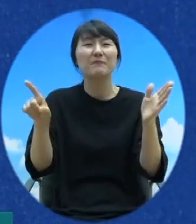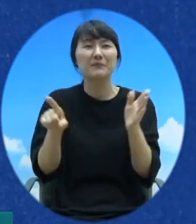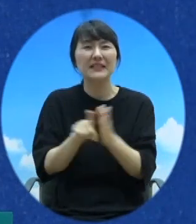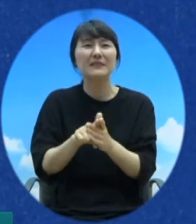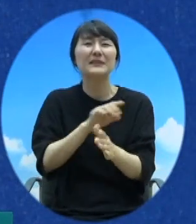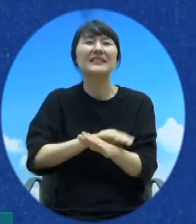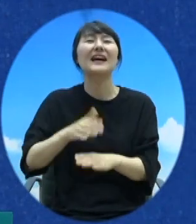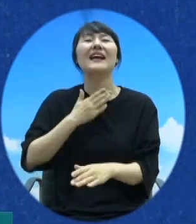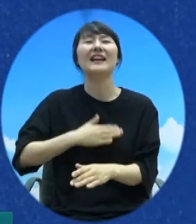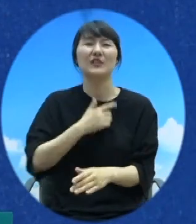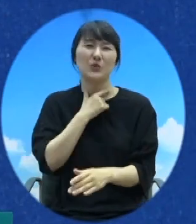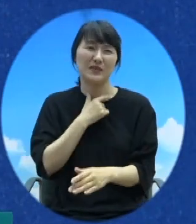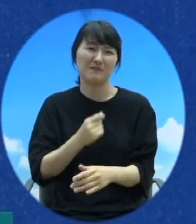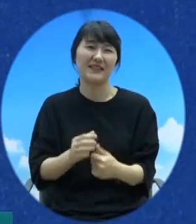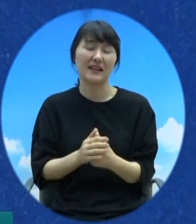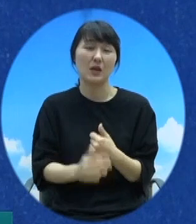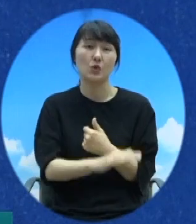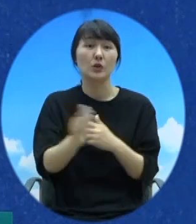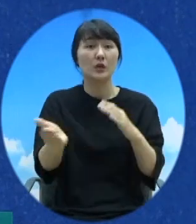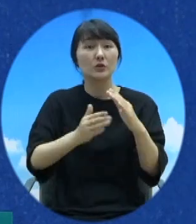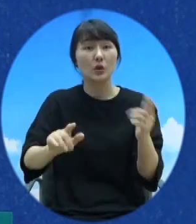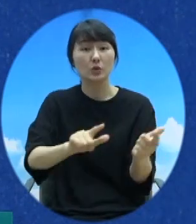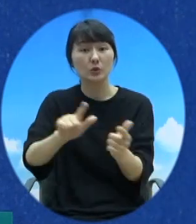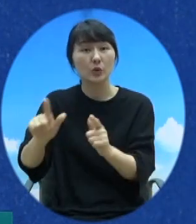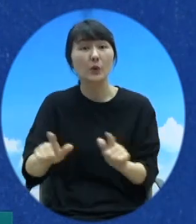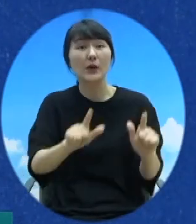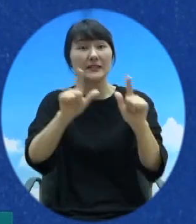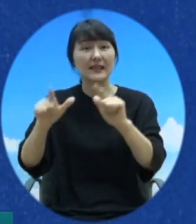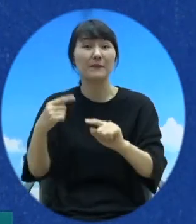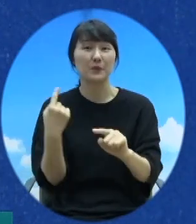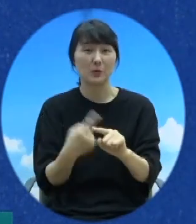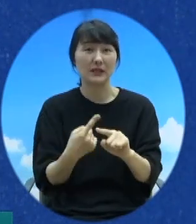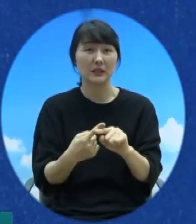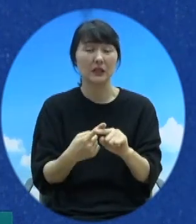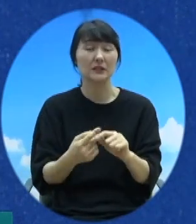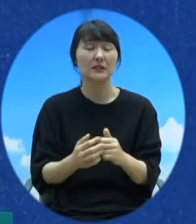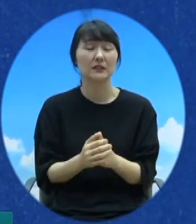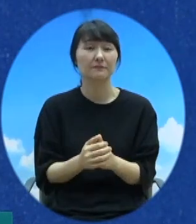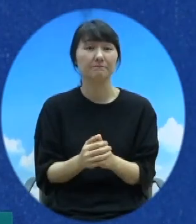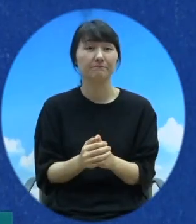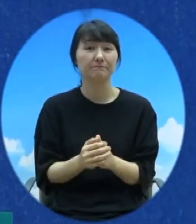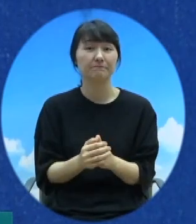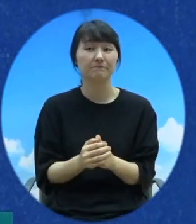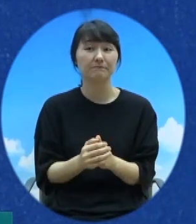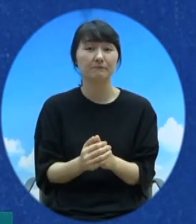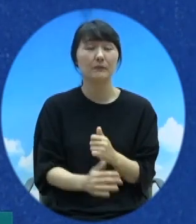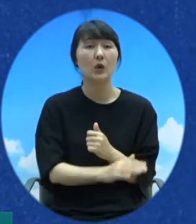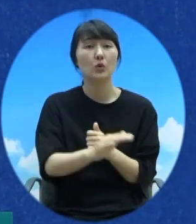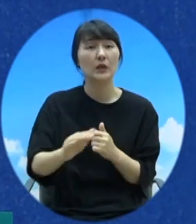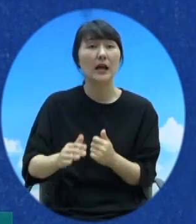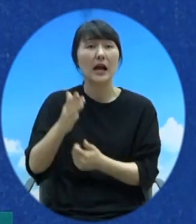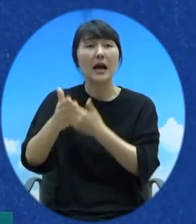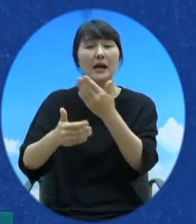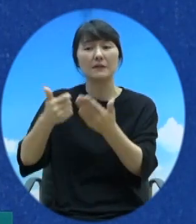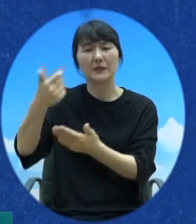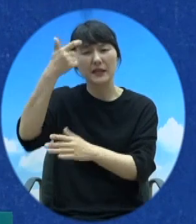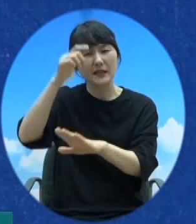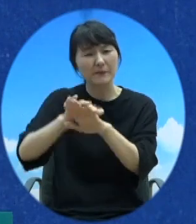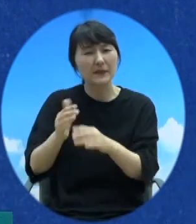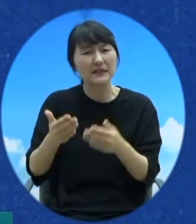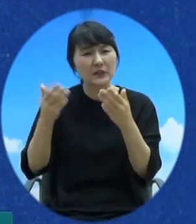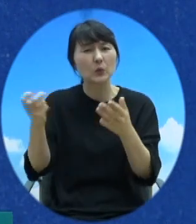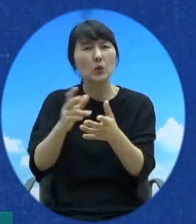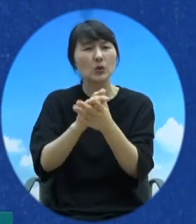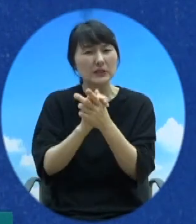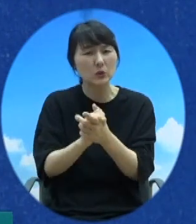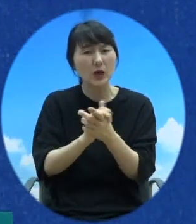알기를 원합니다. 우리 성도들의 삶도 마찬가지입니다. 우리 성도들의 삶이 또 우리가 하나님께 예배하는 일이